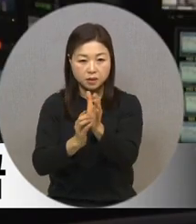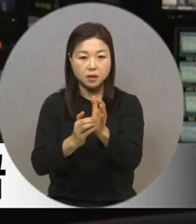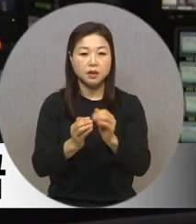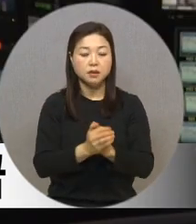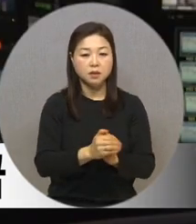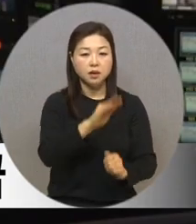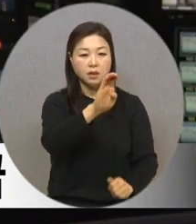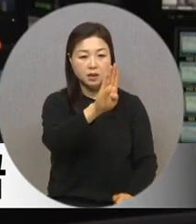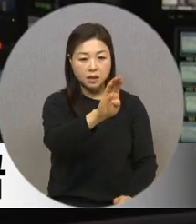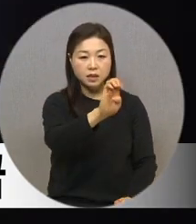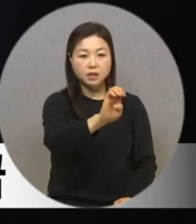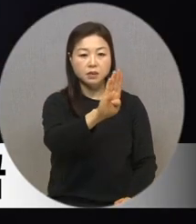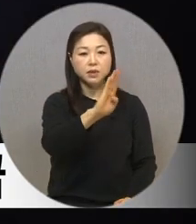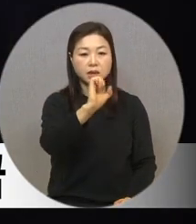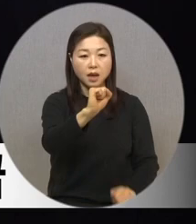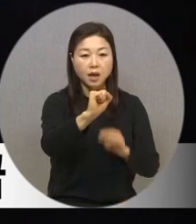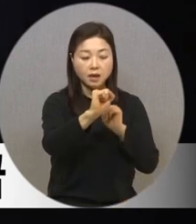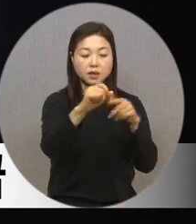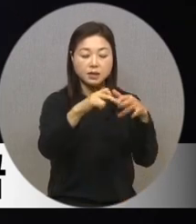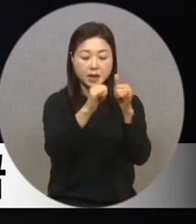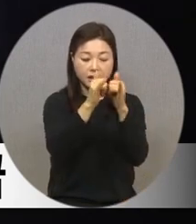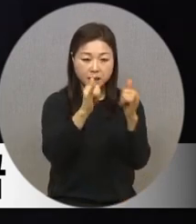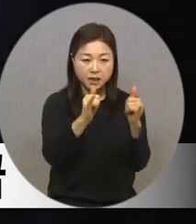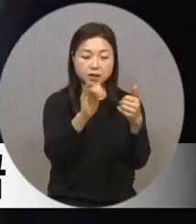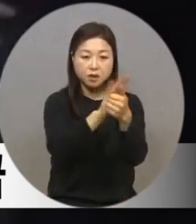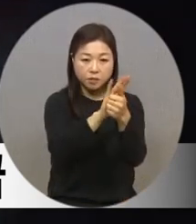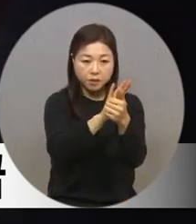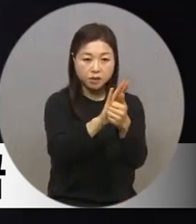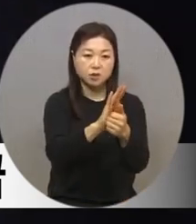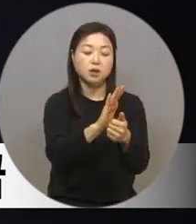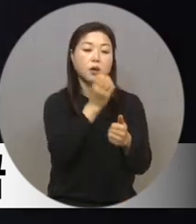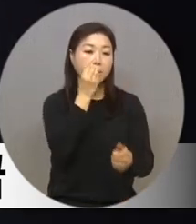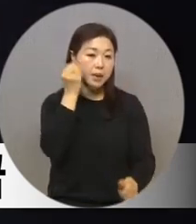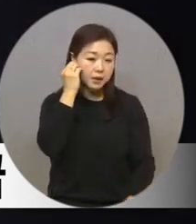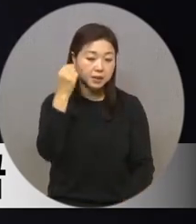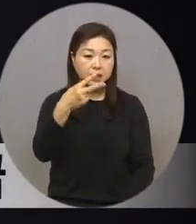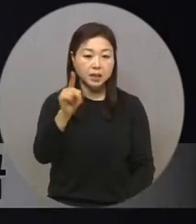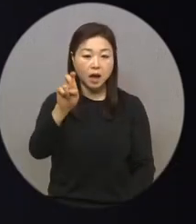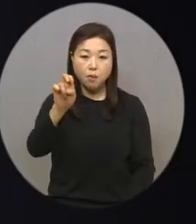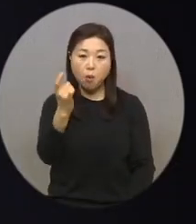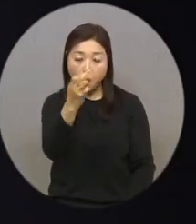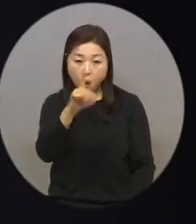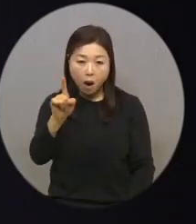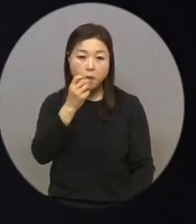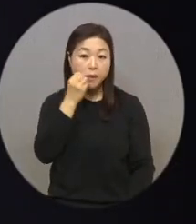장애인 서비스 누리집과 다모와 누리집에서 누구나 무료로 이용할 수 있습니다